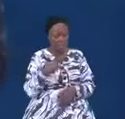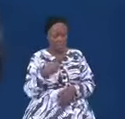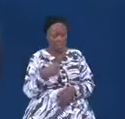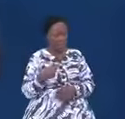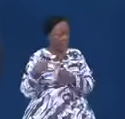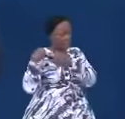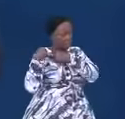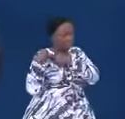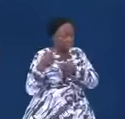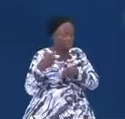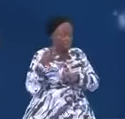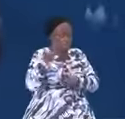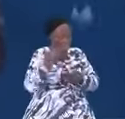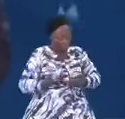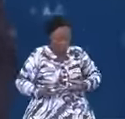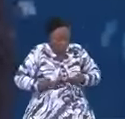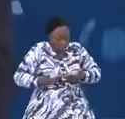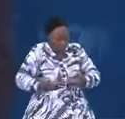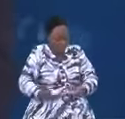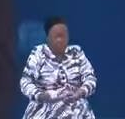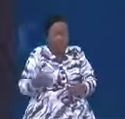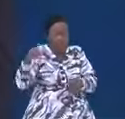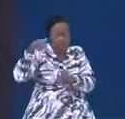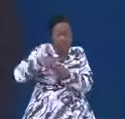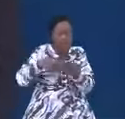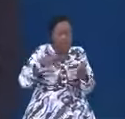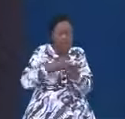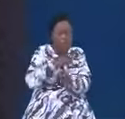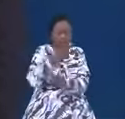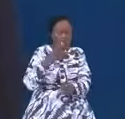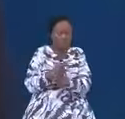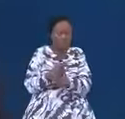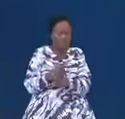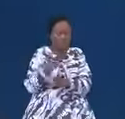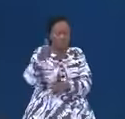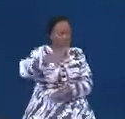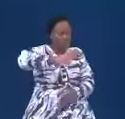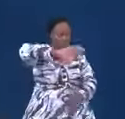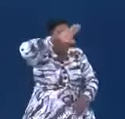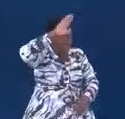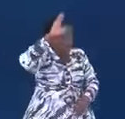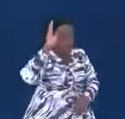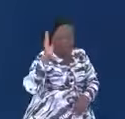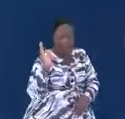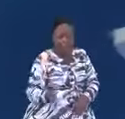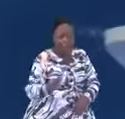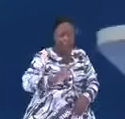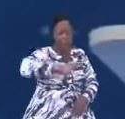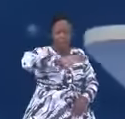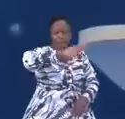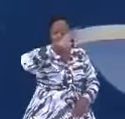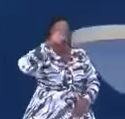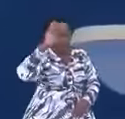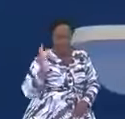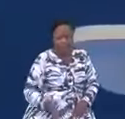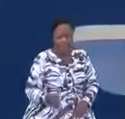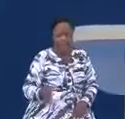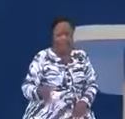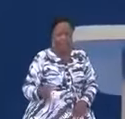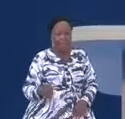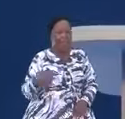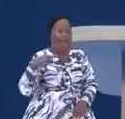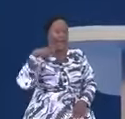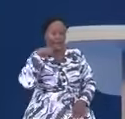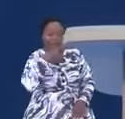dans ce monde que tu n'as jamais jamais jamais menti qu'est ce qu'il ya